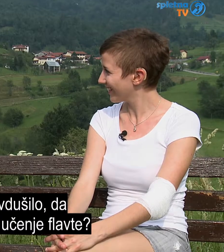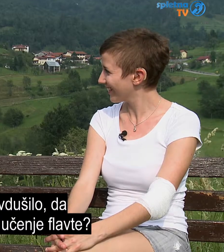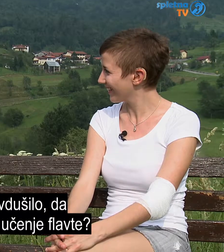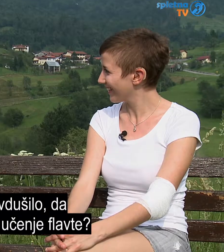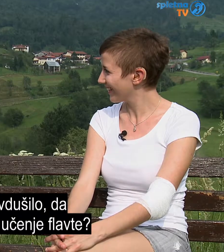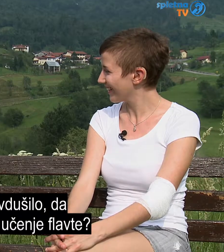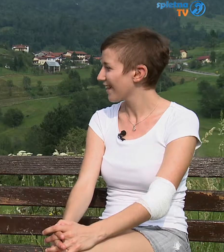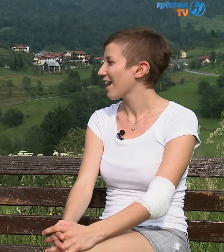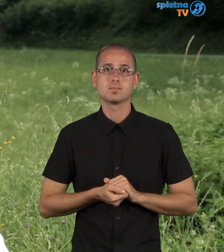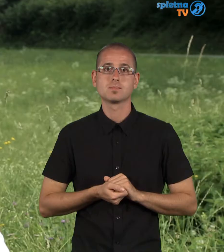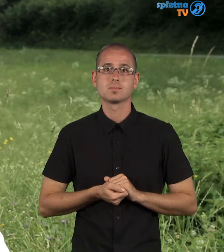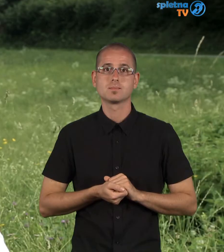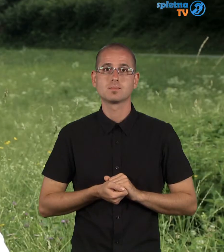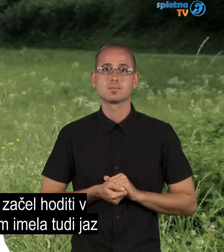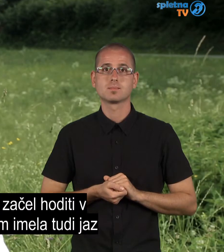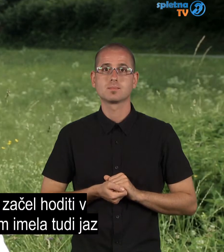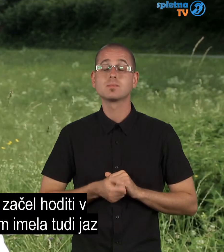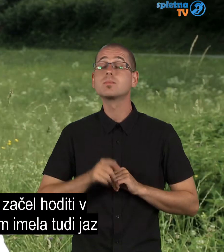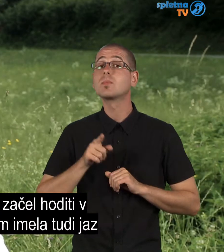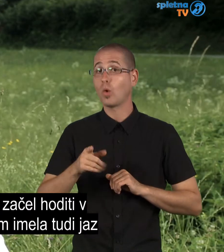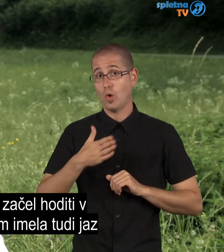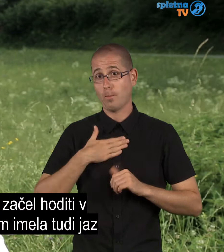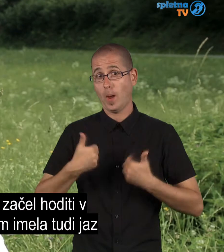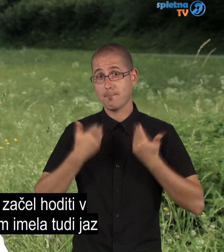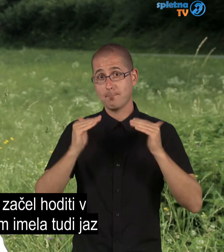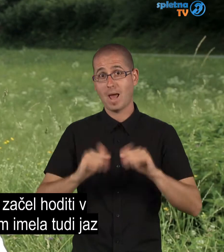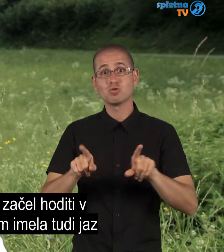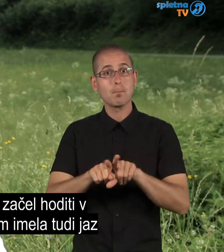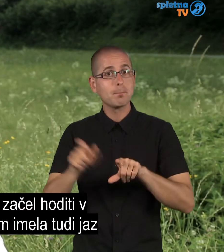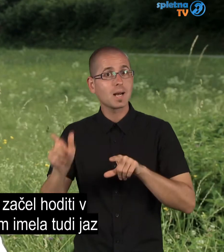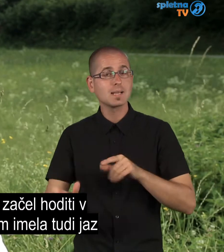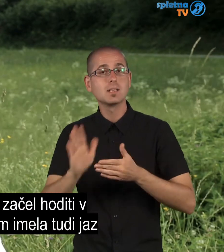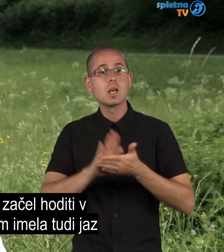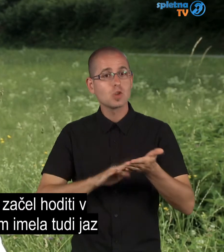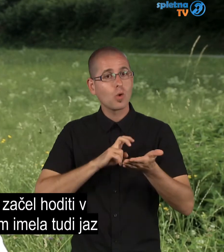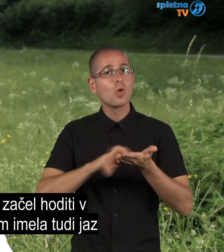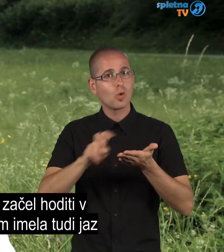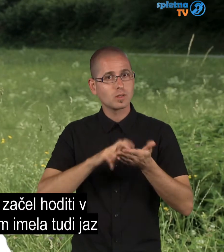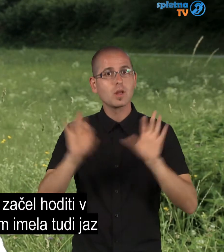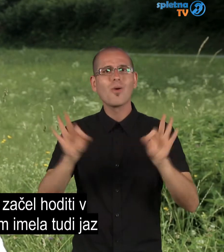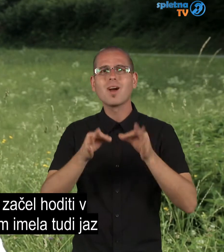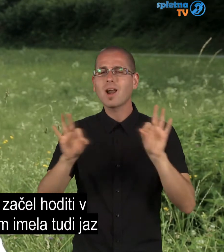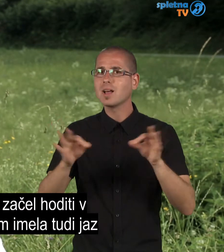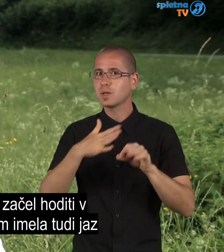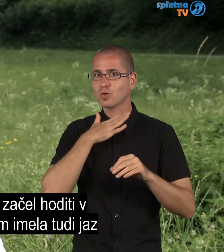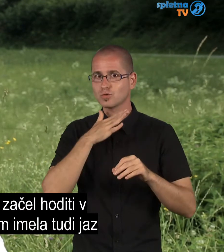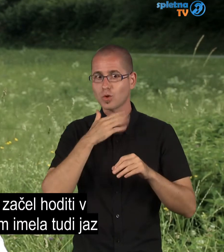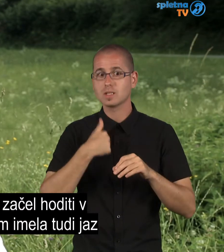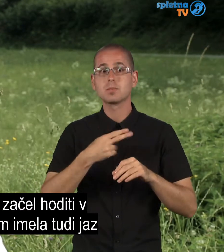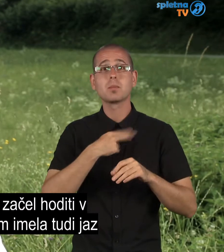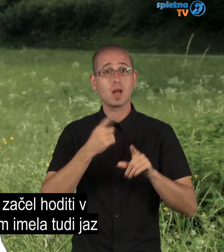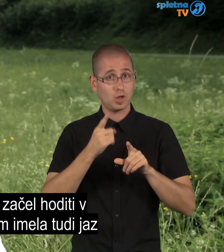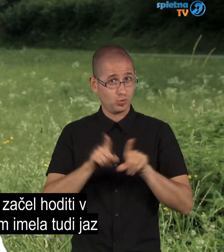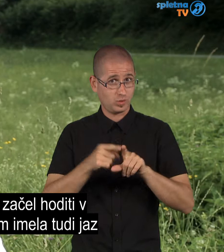naučiti flavto? Ko je moj mlajši brat začel hoditi v glasbeno šolo,